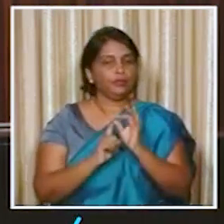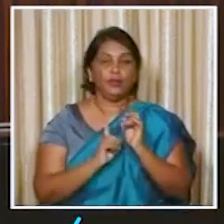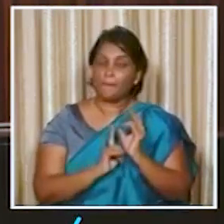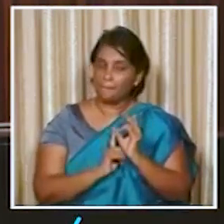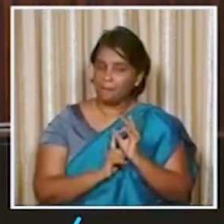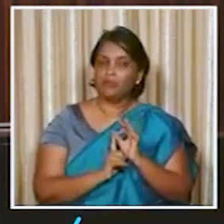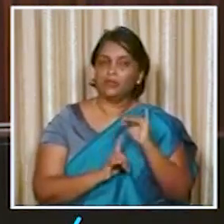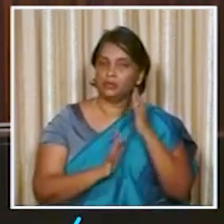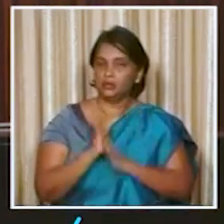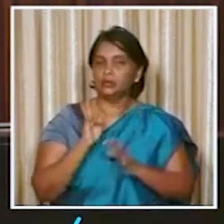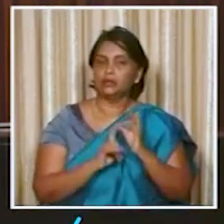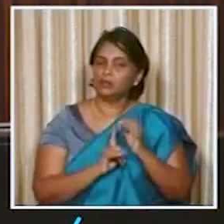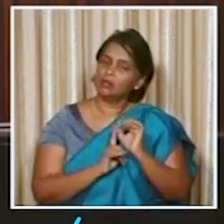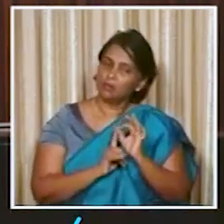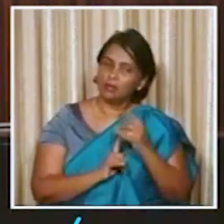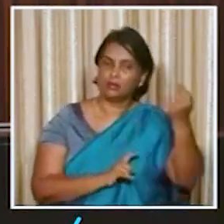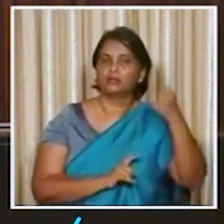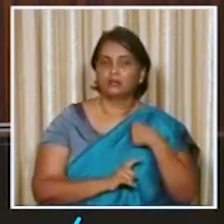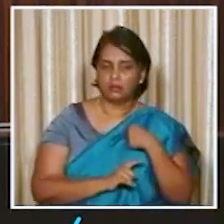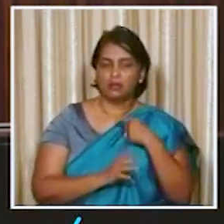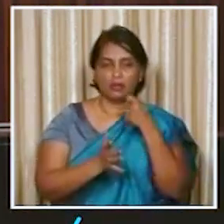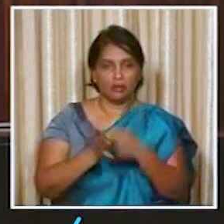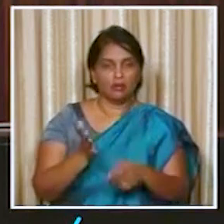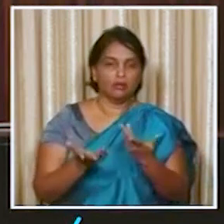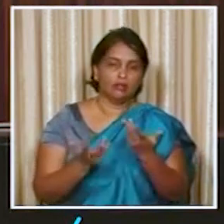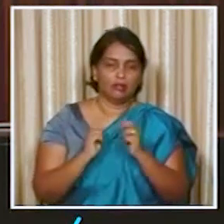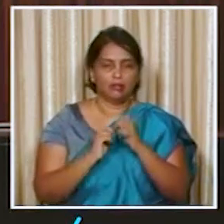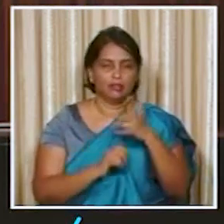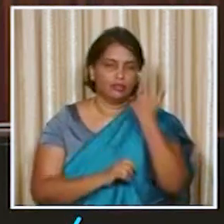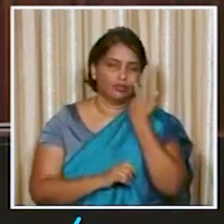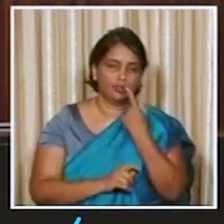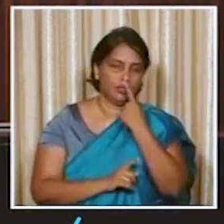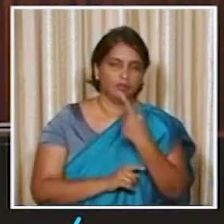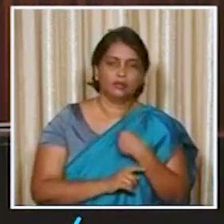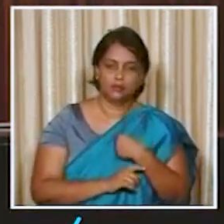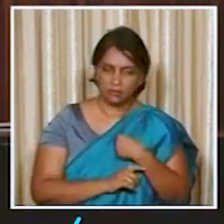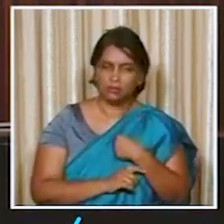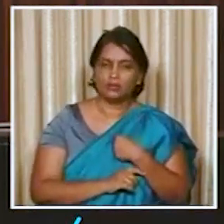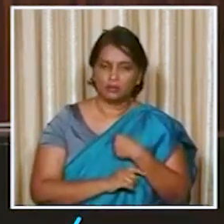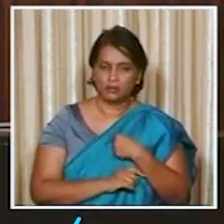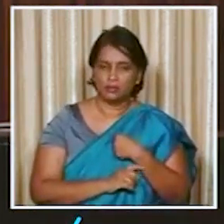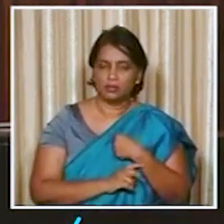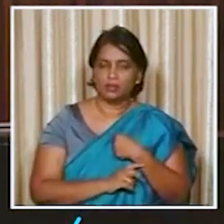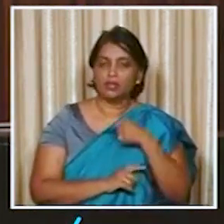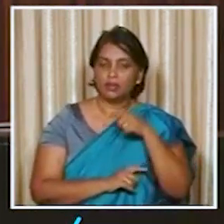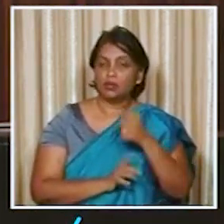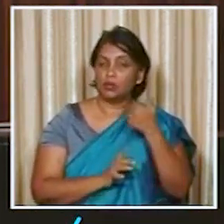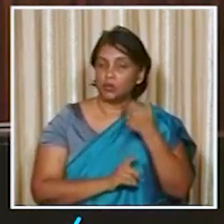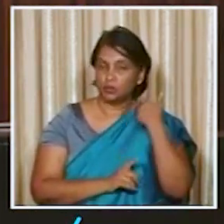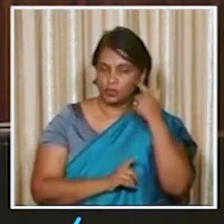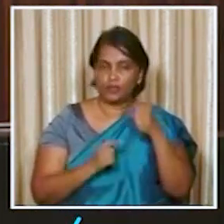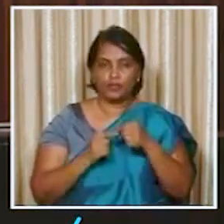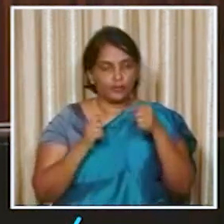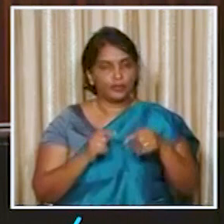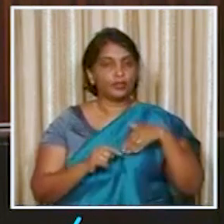පෞද්ගලිකව ඇතැම් මන්ත්‍රීවරු පෞද්ගලිකව පැමිණ ඔවුන්ගේ අත්සනේ දීමට සිදුවීම ගැන මා වෙත කනගාටුව ප්‍රකාශ කළ බව දන්වමි. මේ ගැන හොඳින් දන්නා